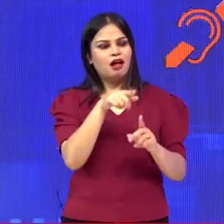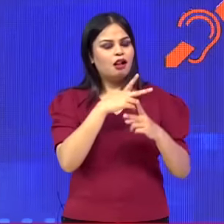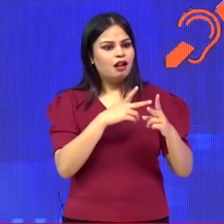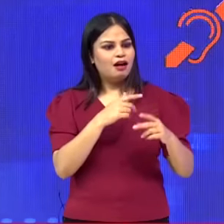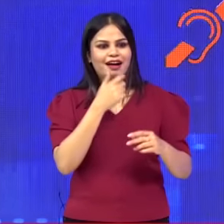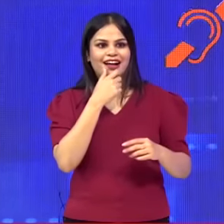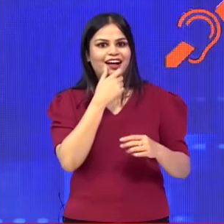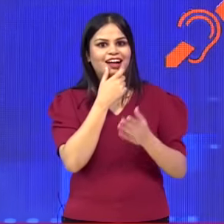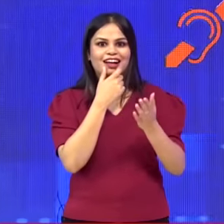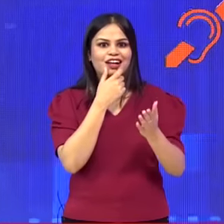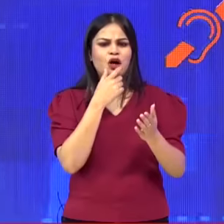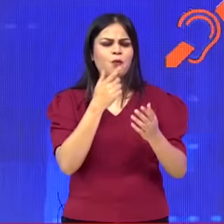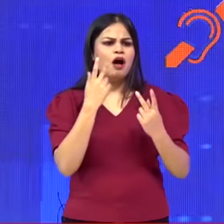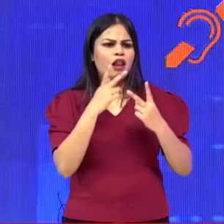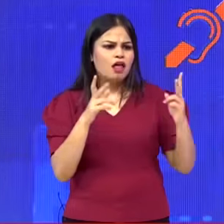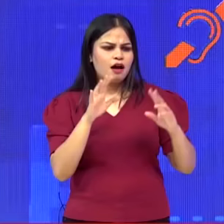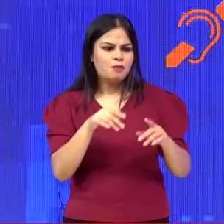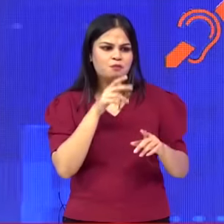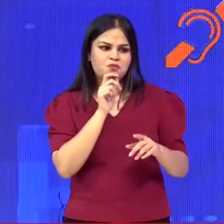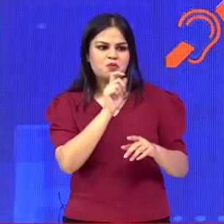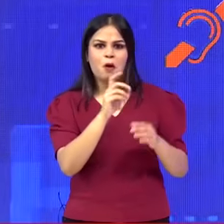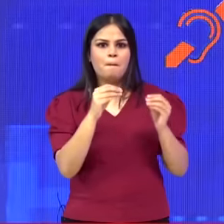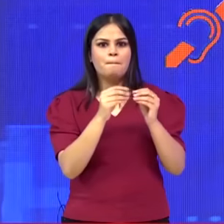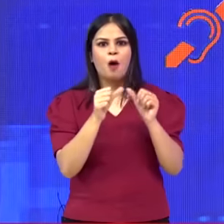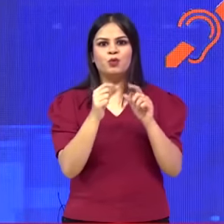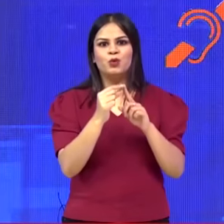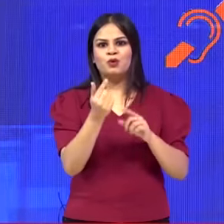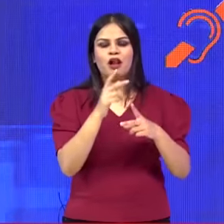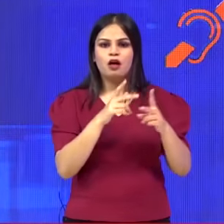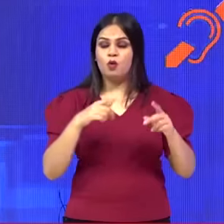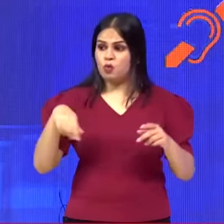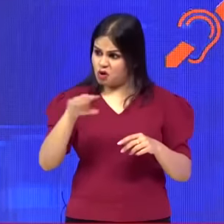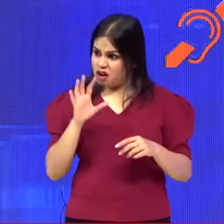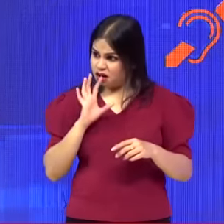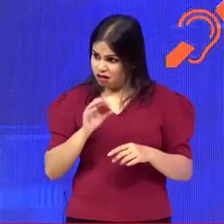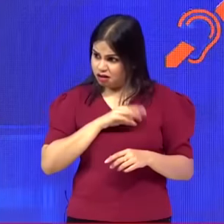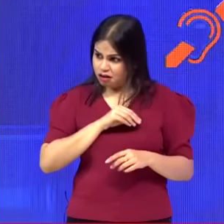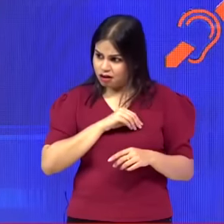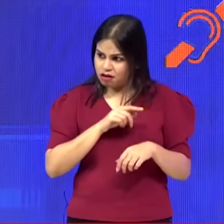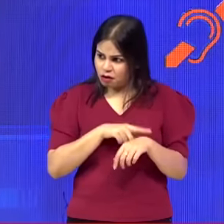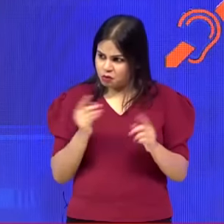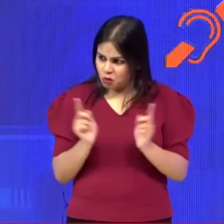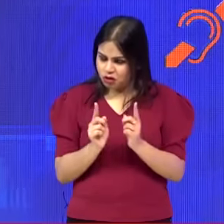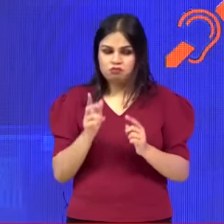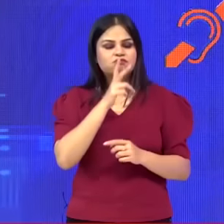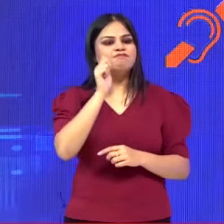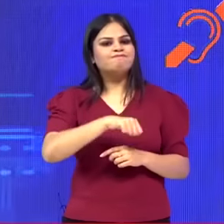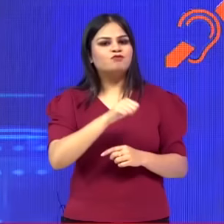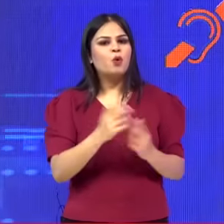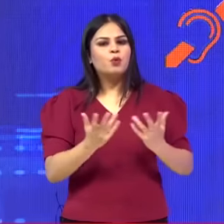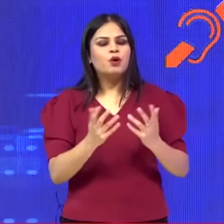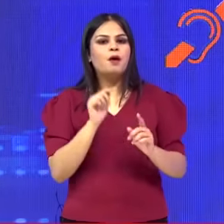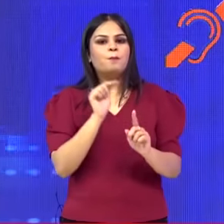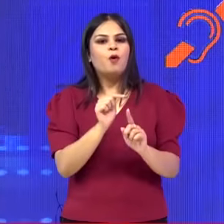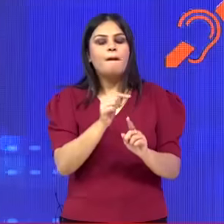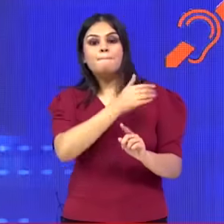एक आदमी थे, ऐसे क्या बापू इतने पावरफुल, वाकई में वो लोग डर गए थे जी, हाँ, थोड़ी देर के लिए नहीं, वो क्योंकि देखिए सर, आई थिंक